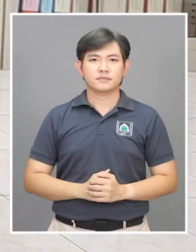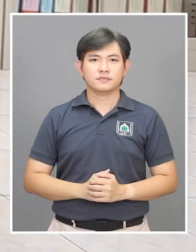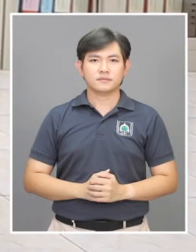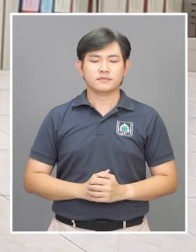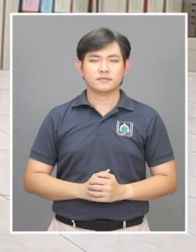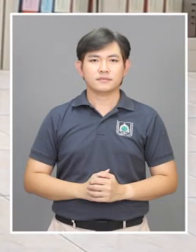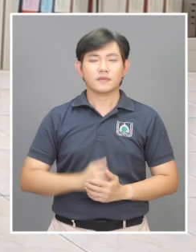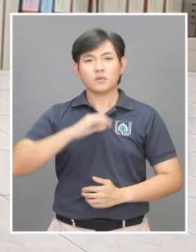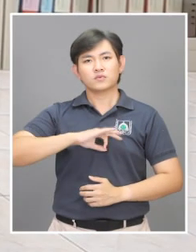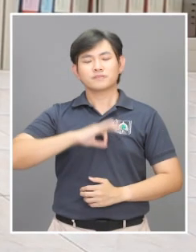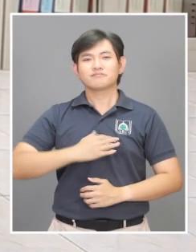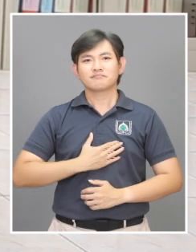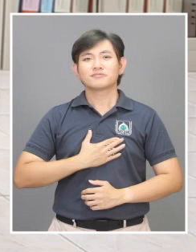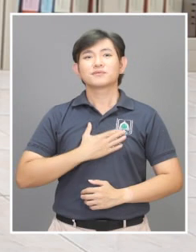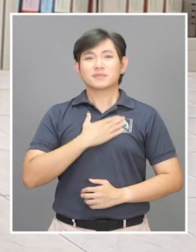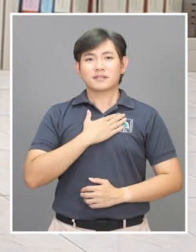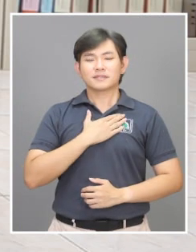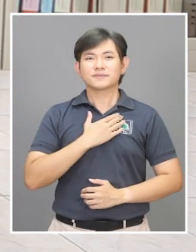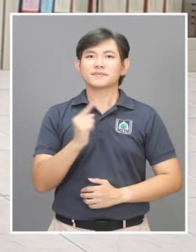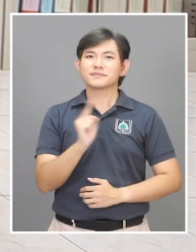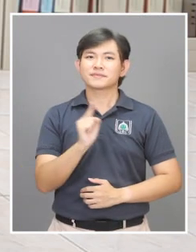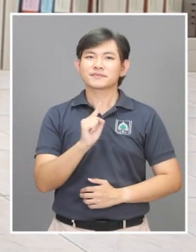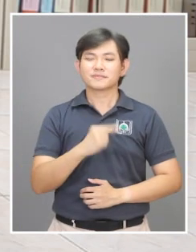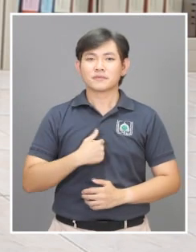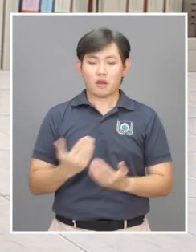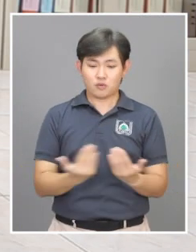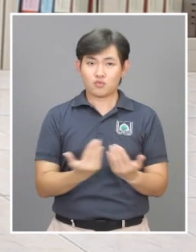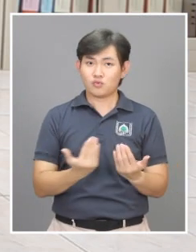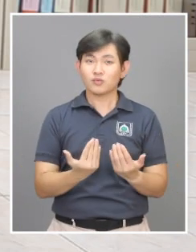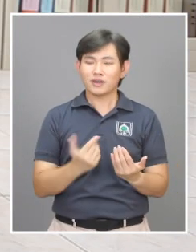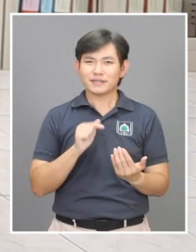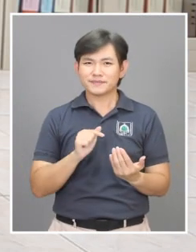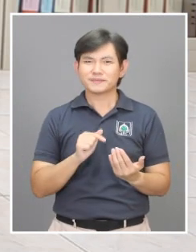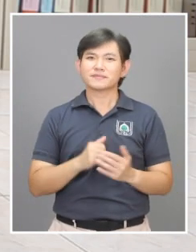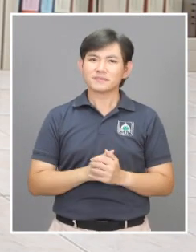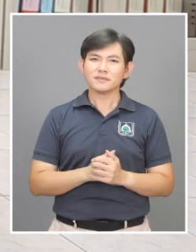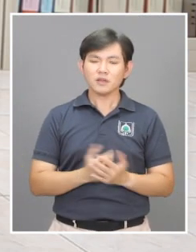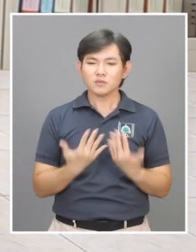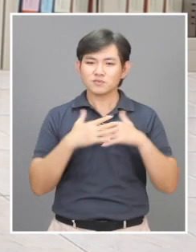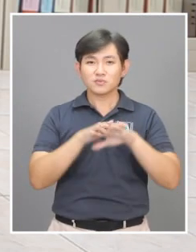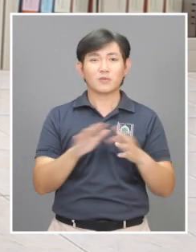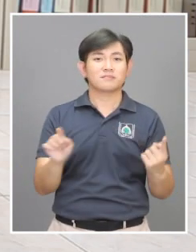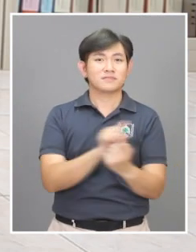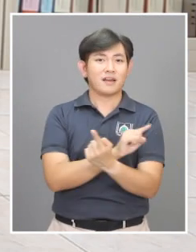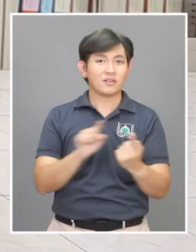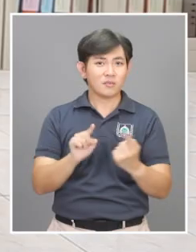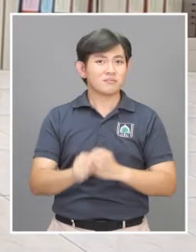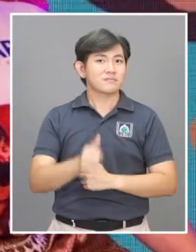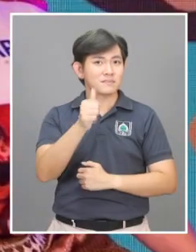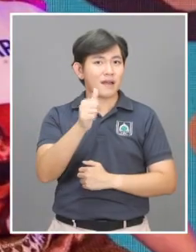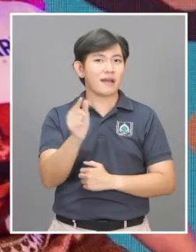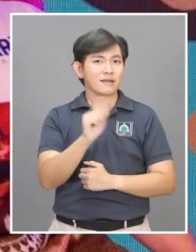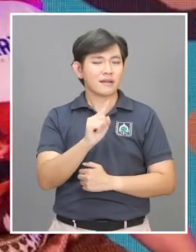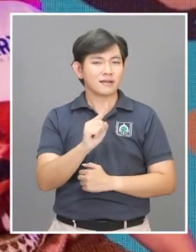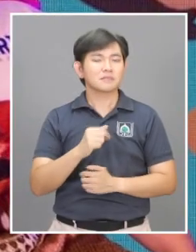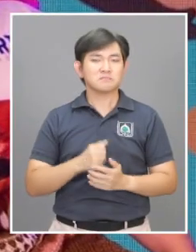ก็รู้สึกภาคภูมิใจนะครับที่น้องนายสามารถที่จะเป็นส่วนหนึ่งของสังคมนะครับในการที่เขาลุ